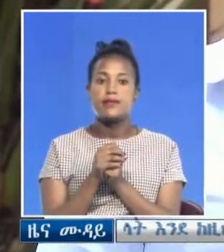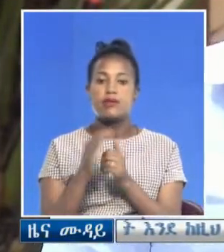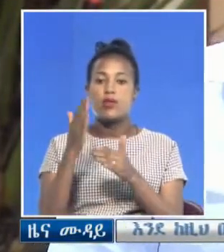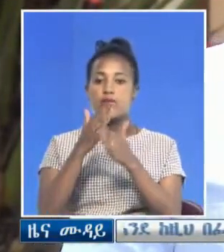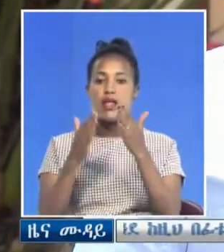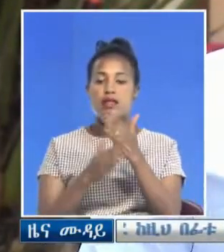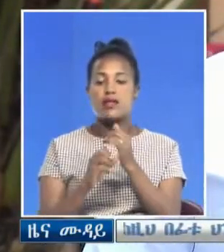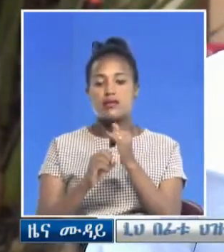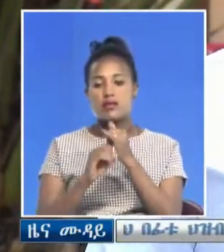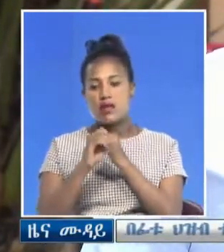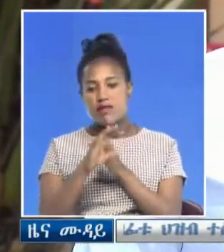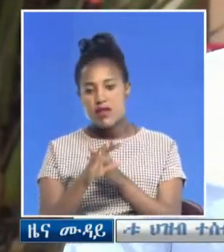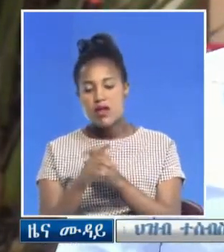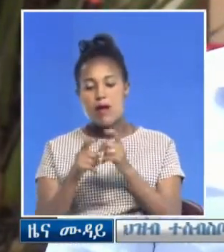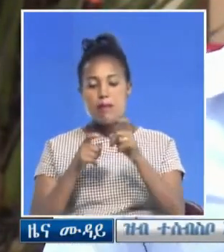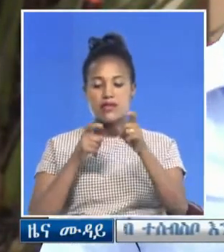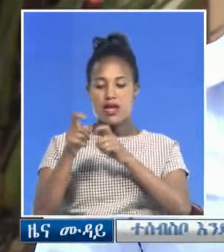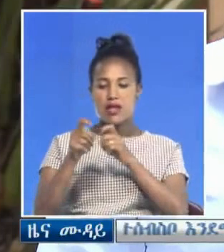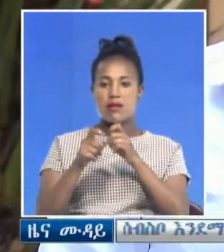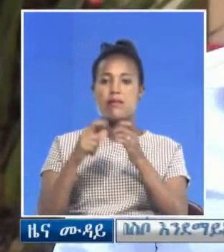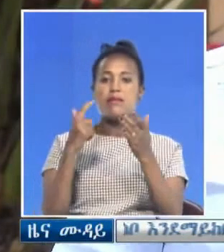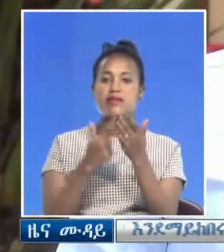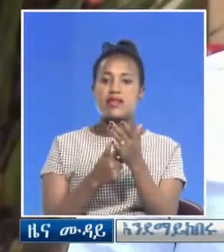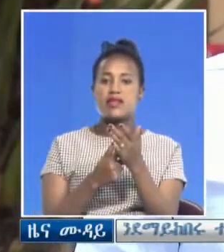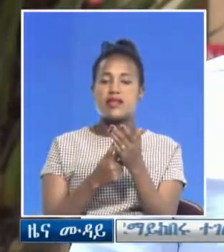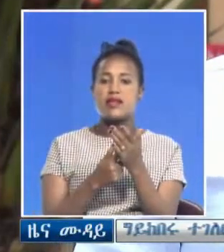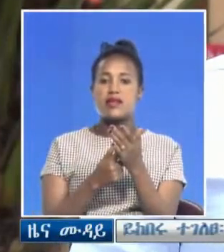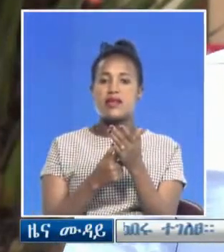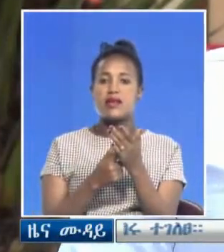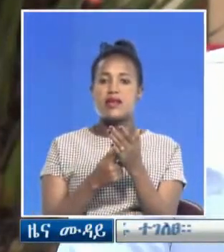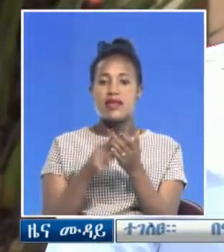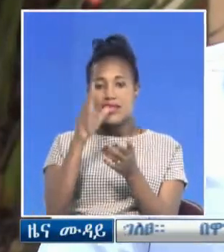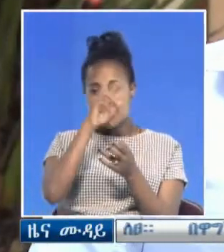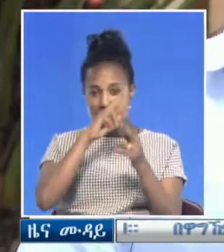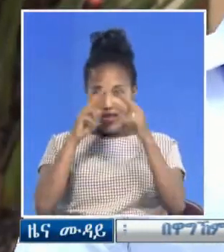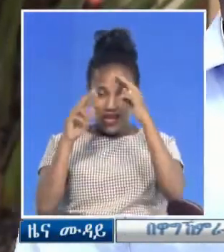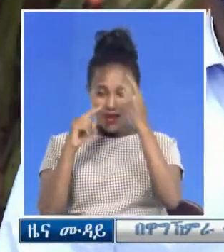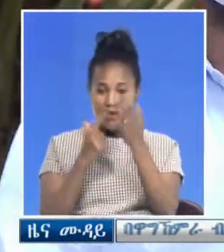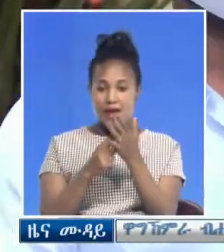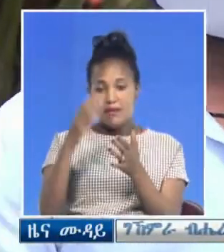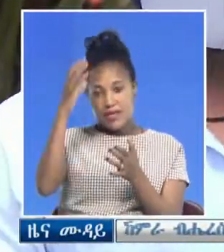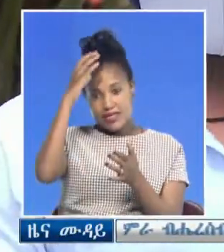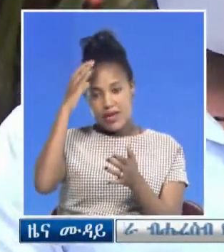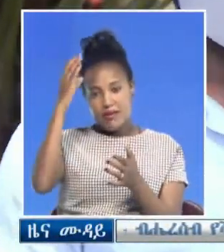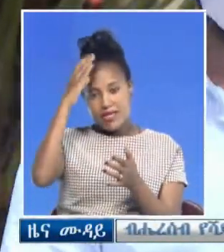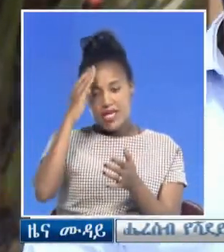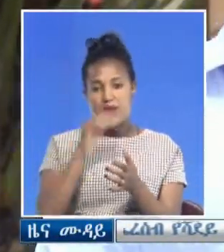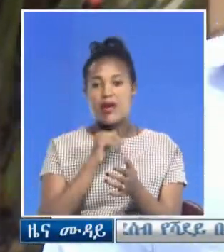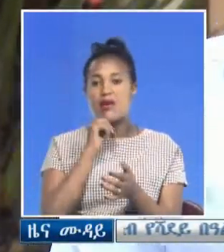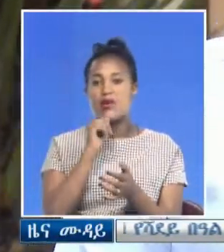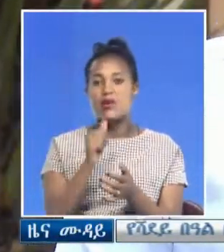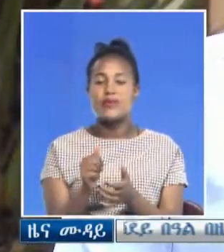በኮንትራክተር ዘርፍም በአድሚኒስትሬቲቭ ዘርፍም በዚህ እየተመካከለ ኢቪን መንግስታዊ ያልሆኑ